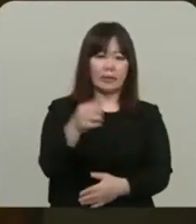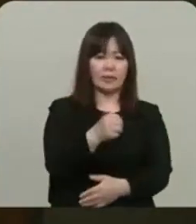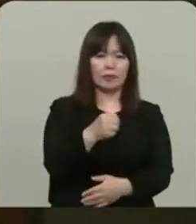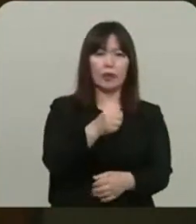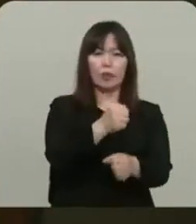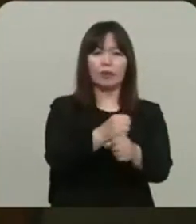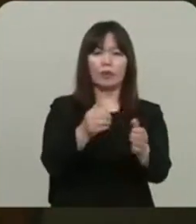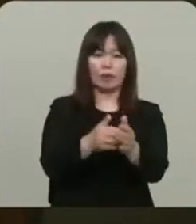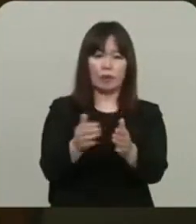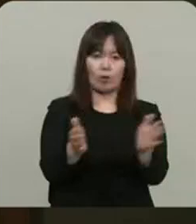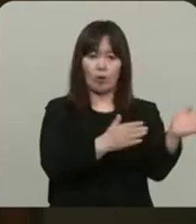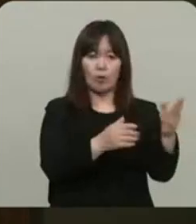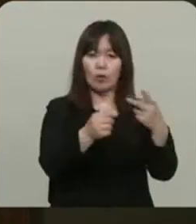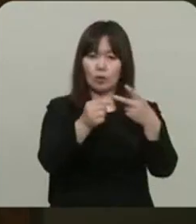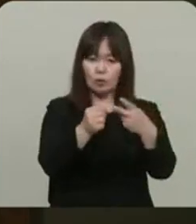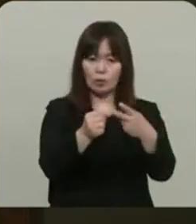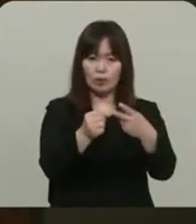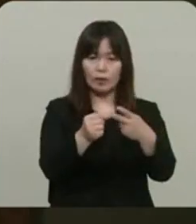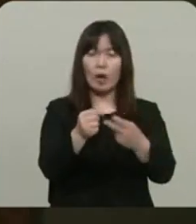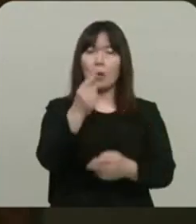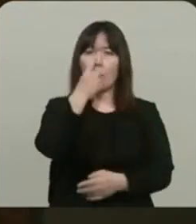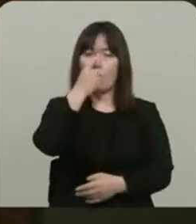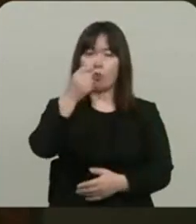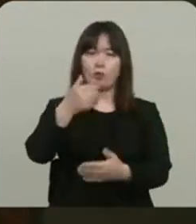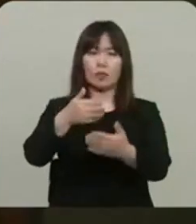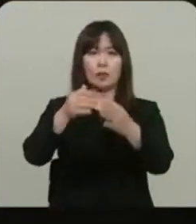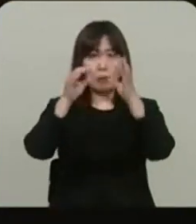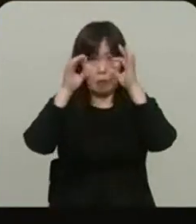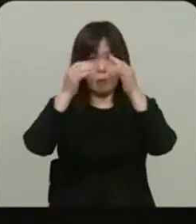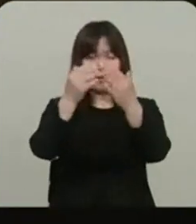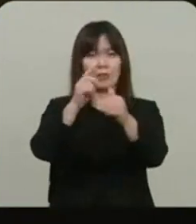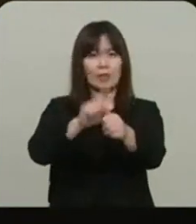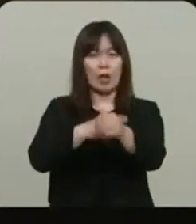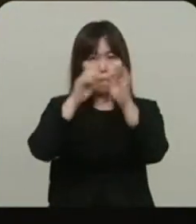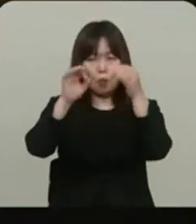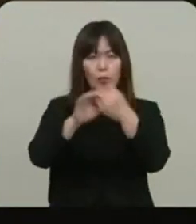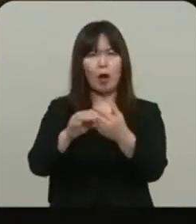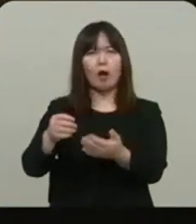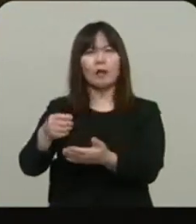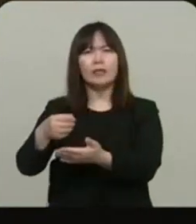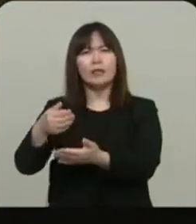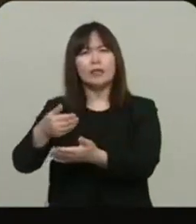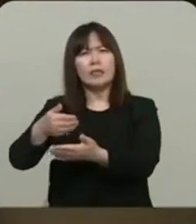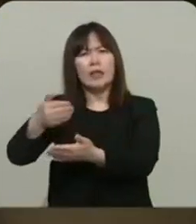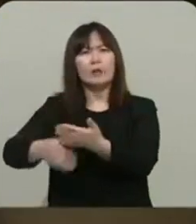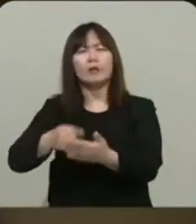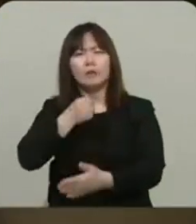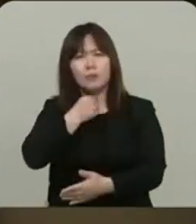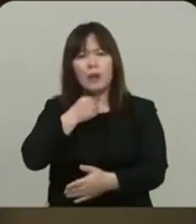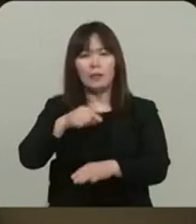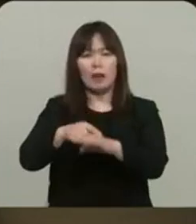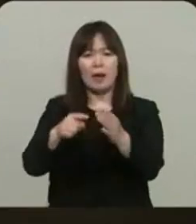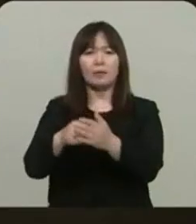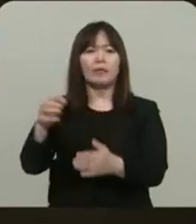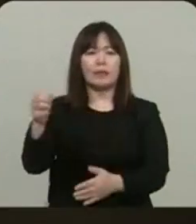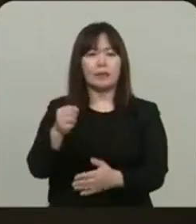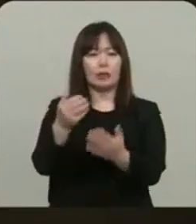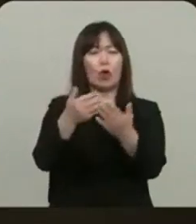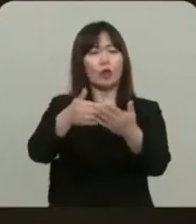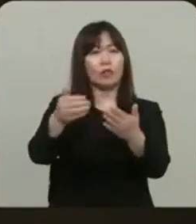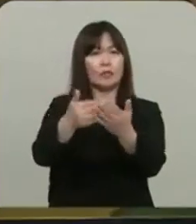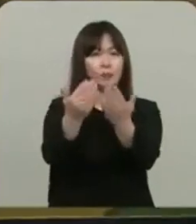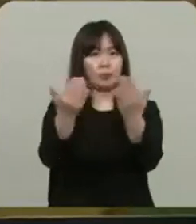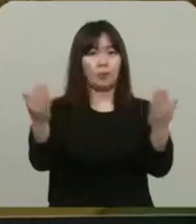구성을 했고요. 2부에서는 멋진 풍경을 보았을 때 기록하고 싶은 마음에서 그린 그림들을 선보이고